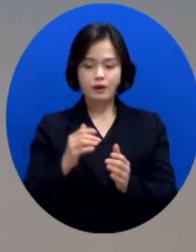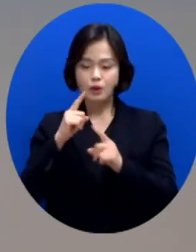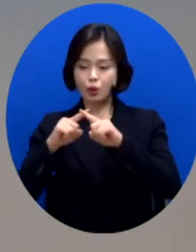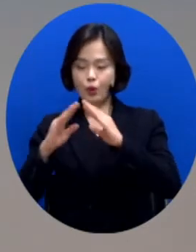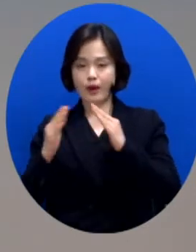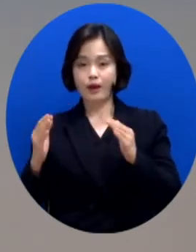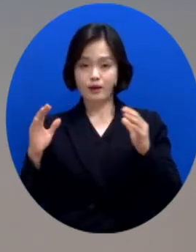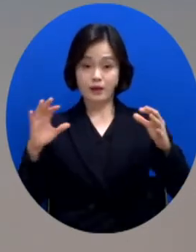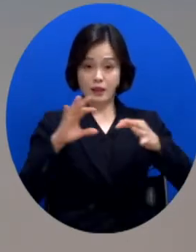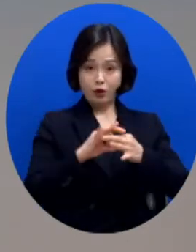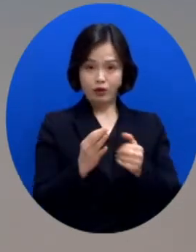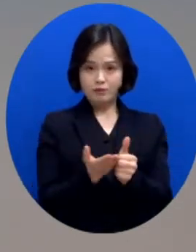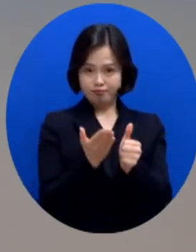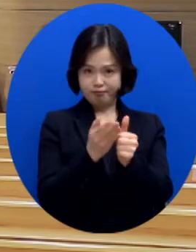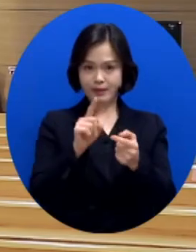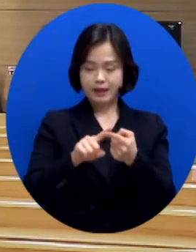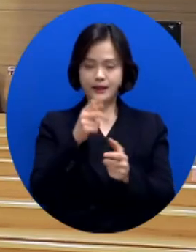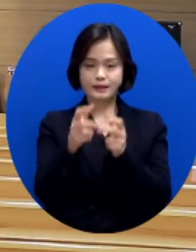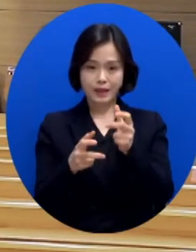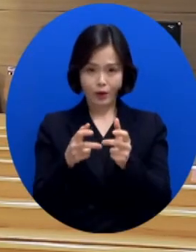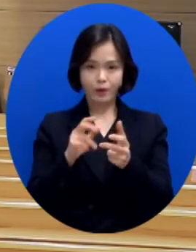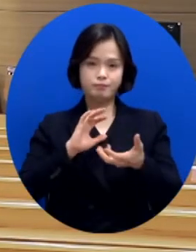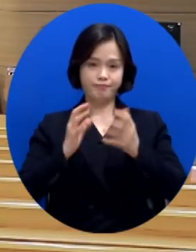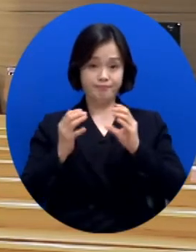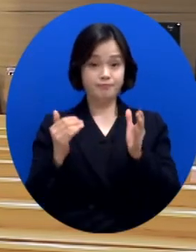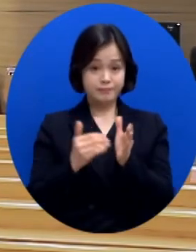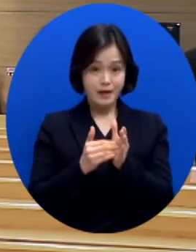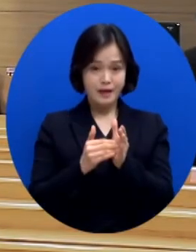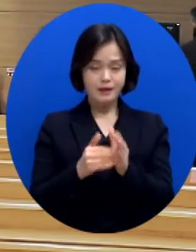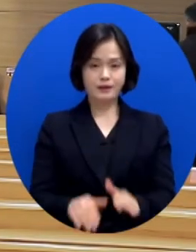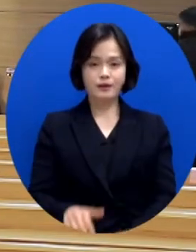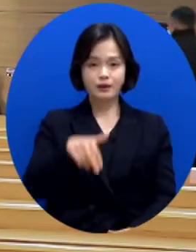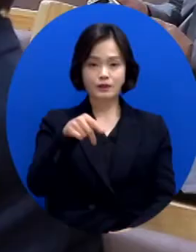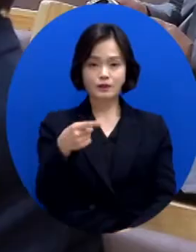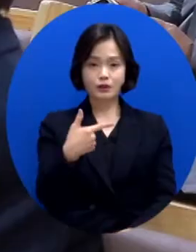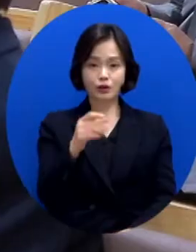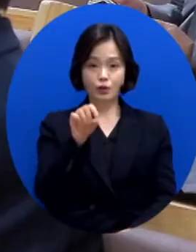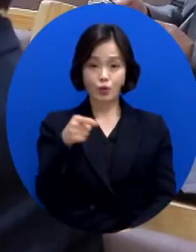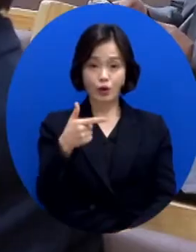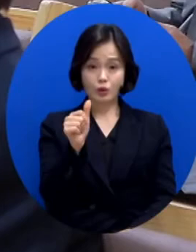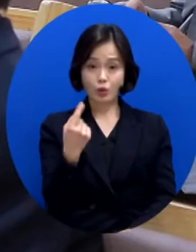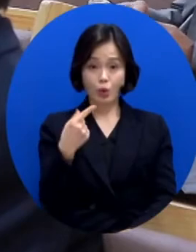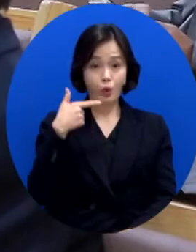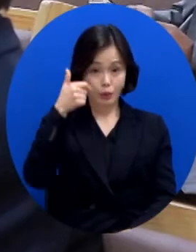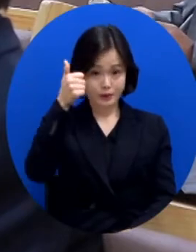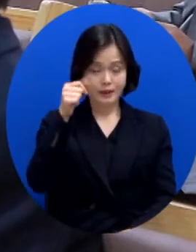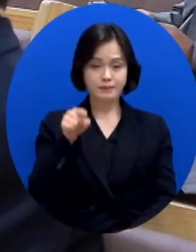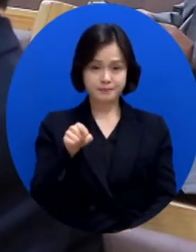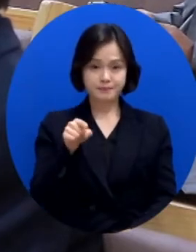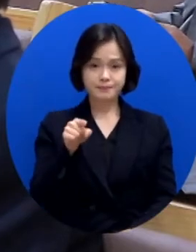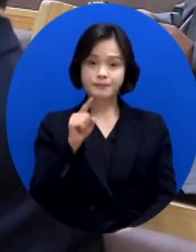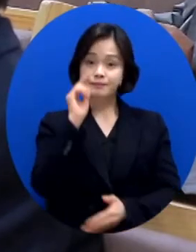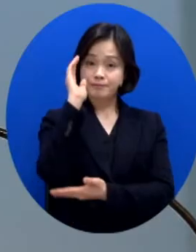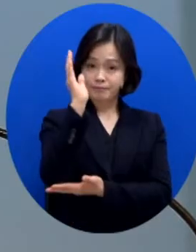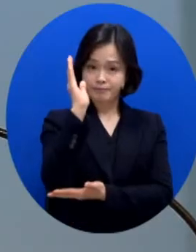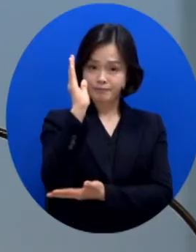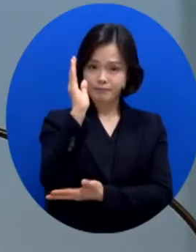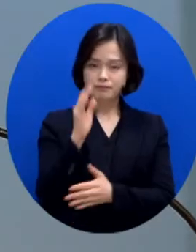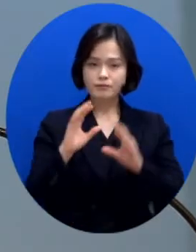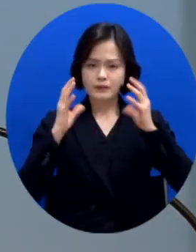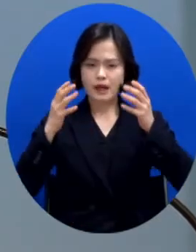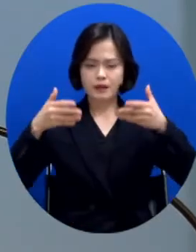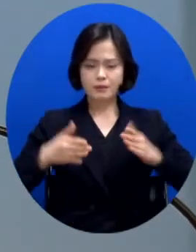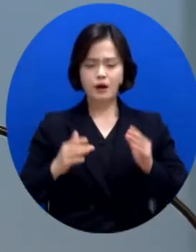사업계획을 논의했습니다 광주 집 회장인 전원 오 목사는 회원들에게 인고 감소라는 현실 앞에 군 선교는